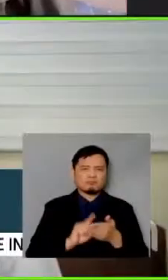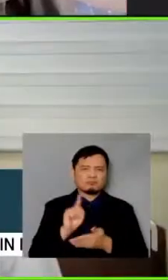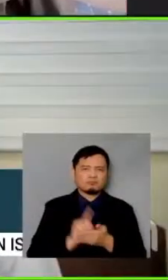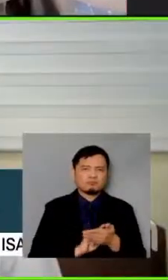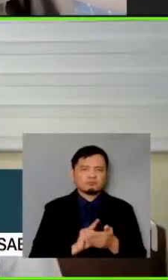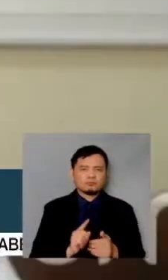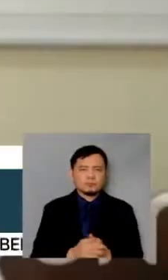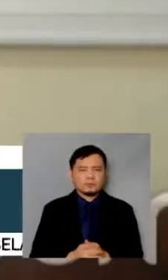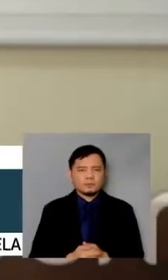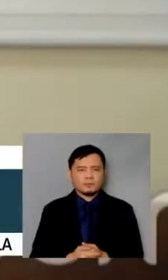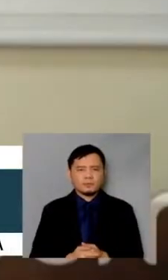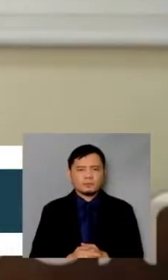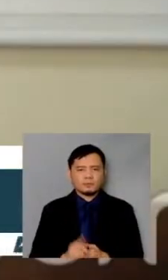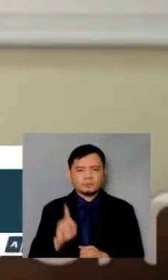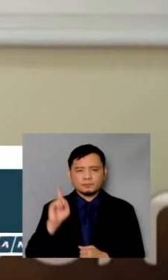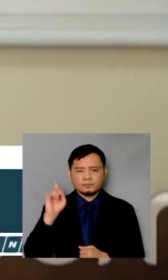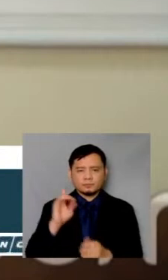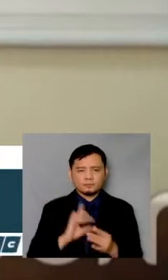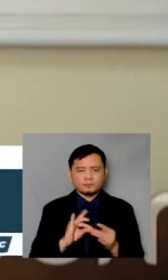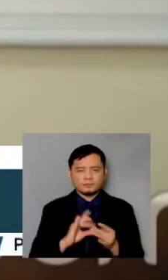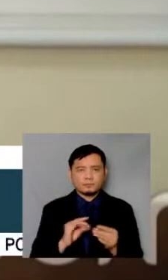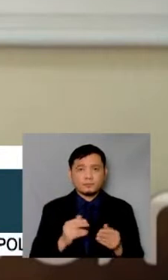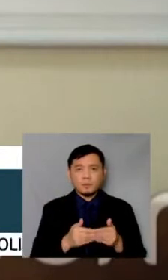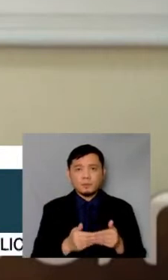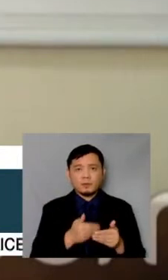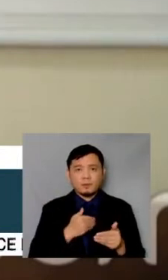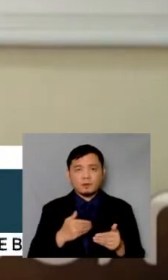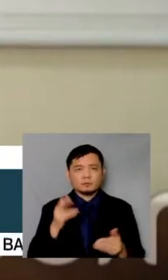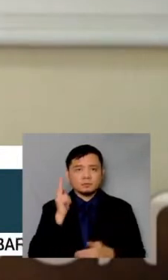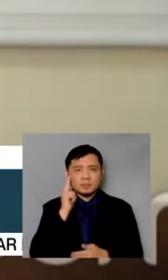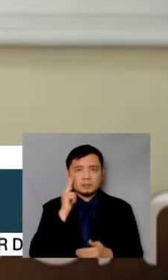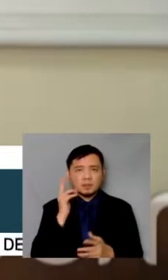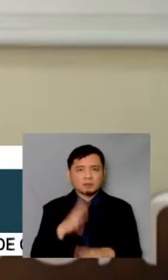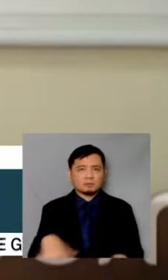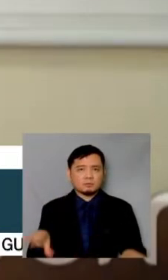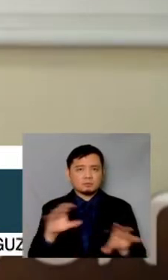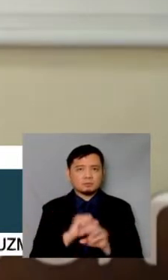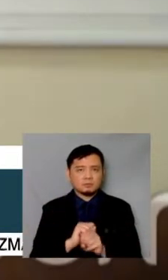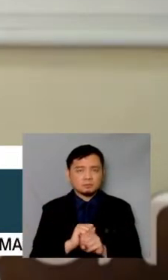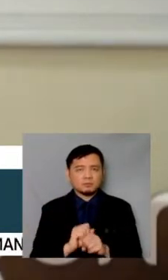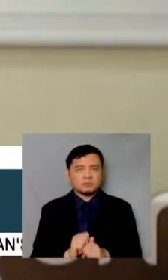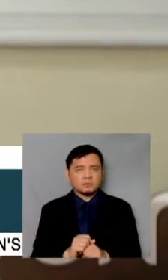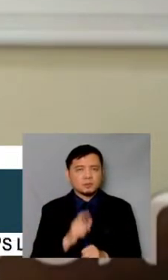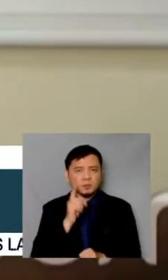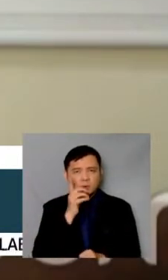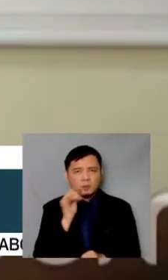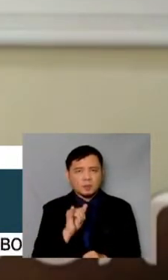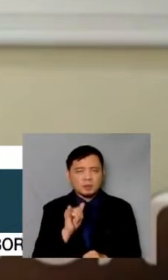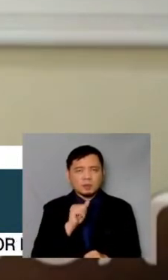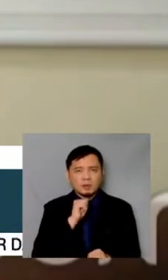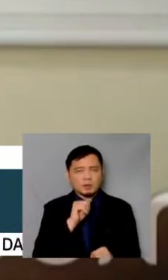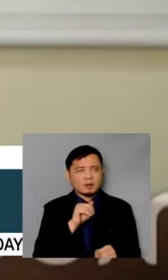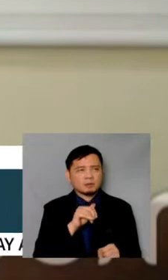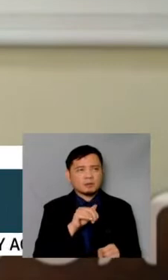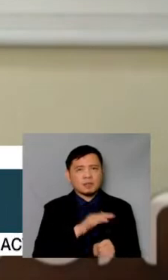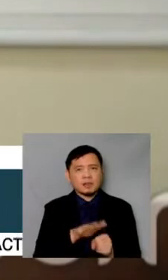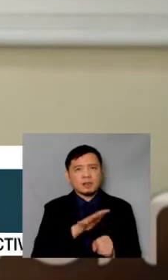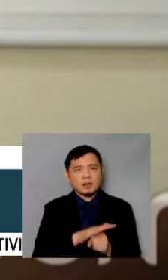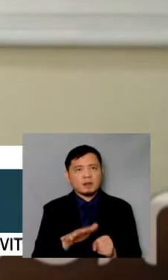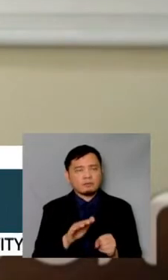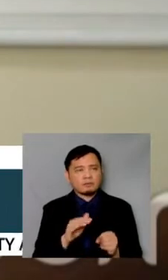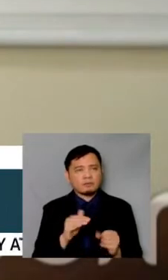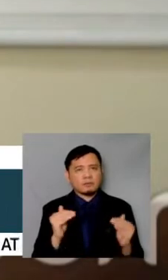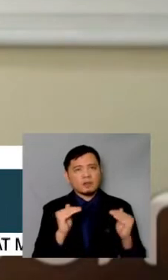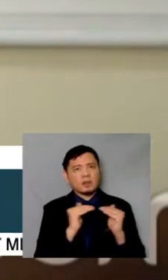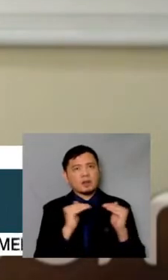Bago umalis ang administrasyon na ito na hindi naging sapat ang pagtingin o malasakit